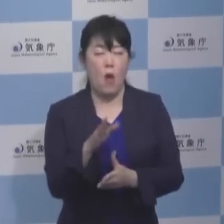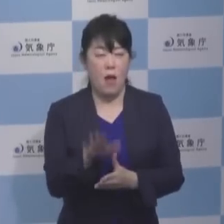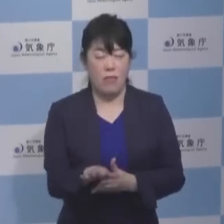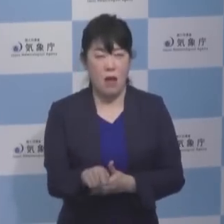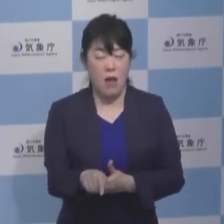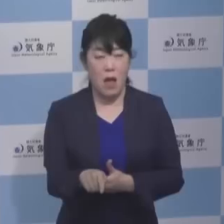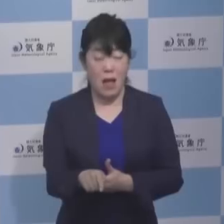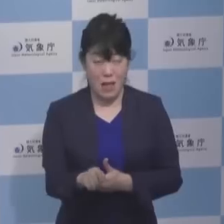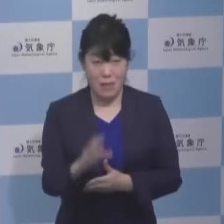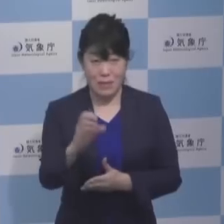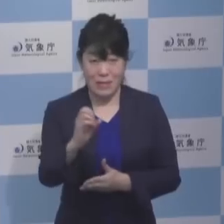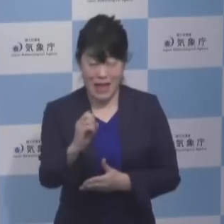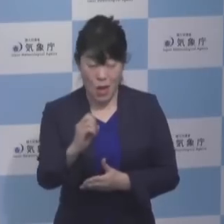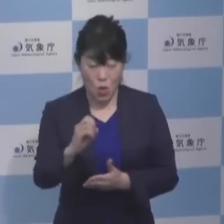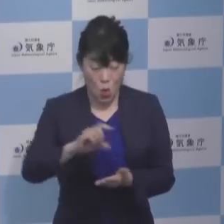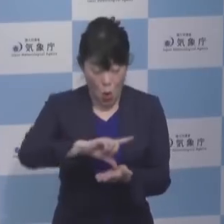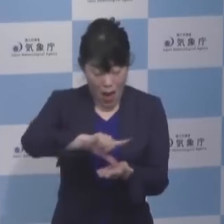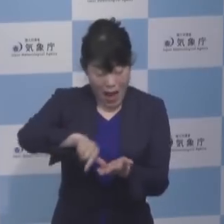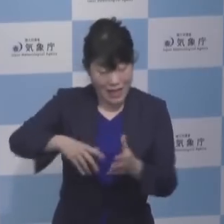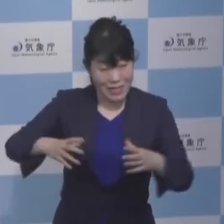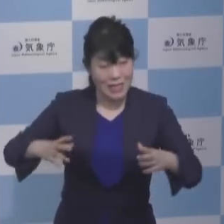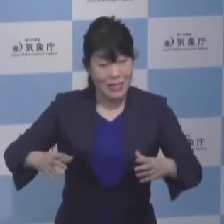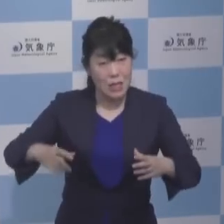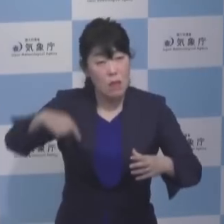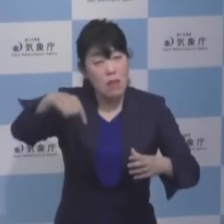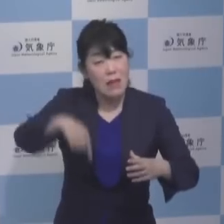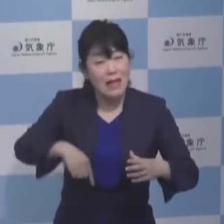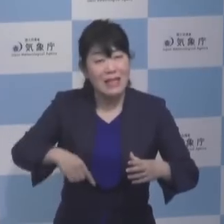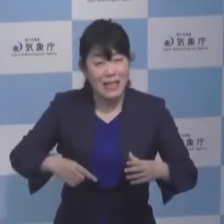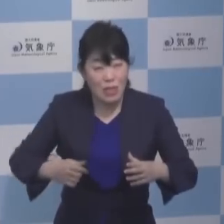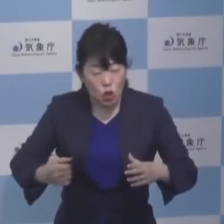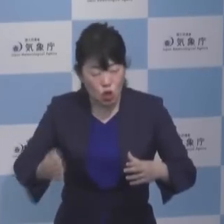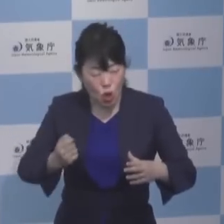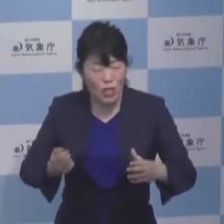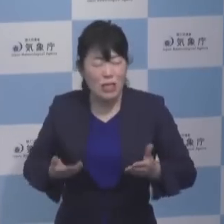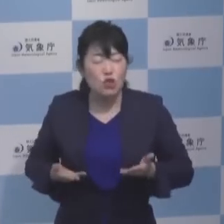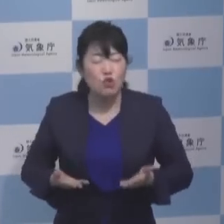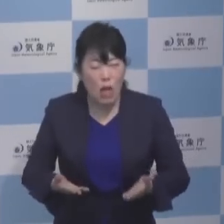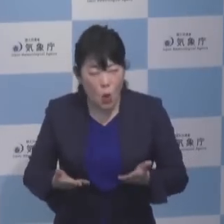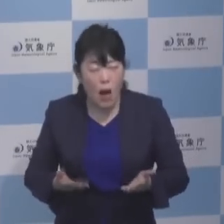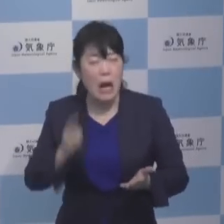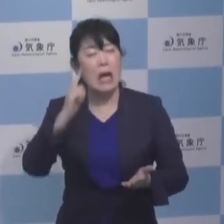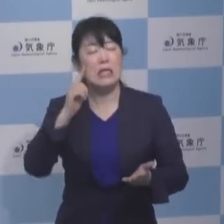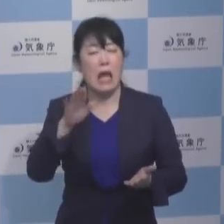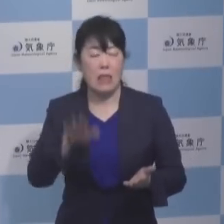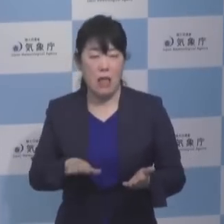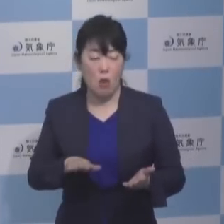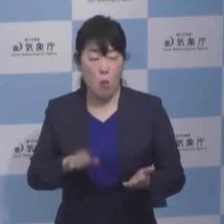ロの範囲内のところでは、まあ、揺れは強い揺れを感じ始めているとは思います。一方で、